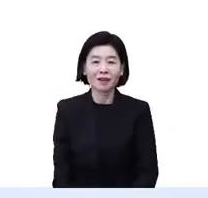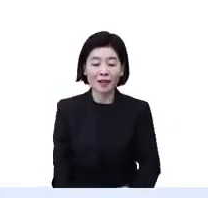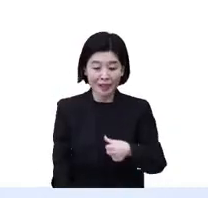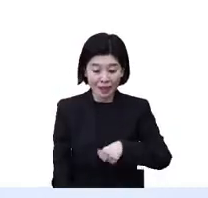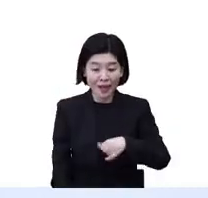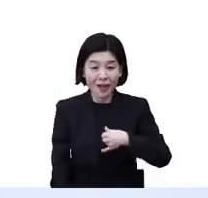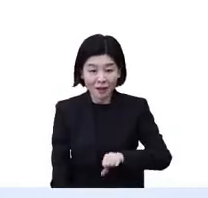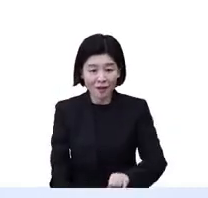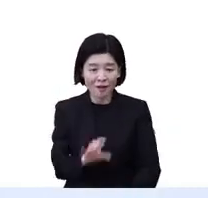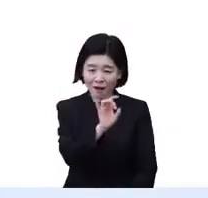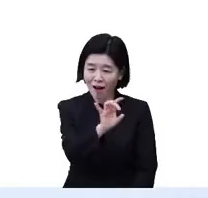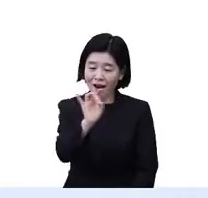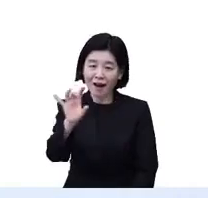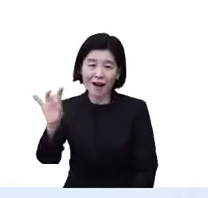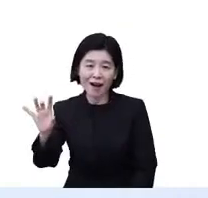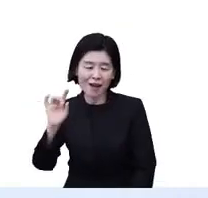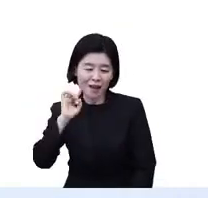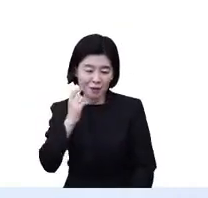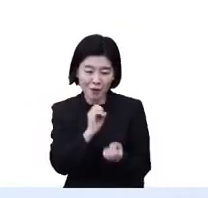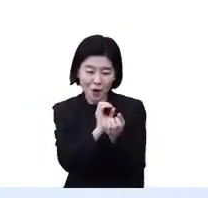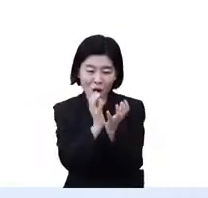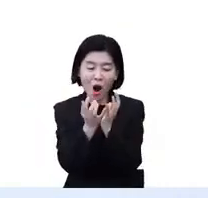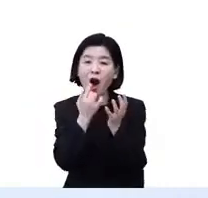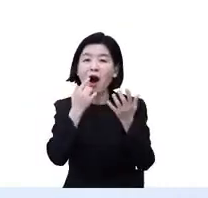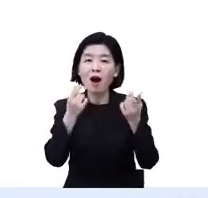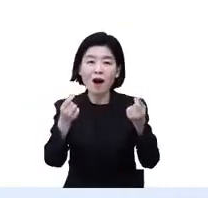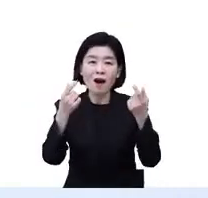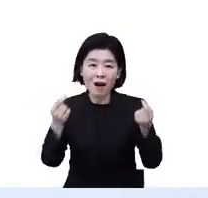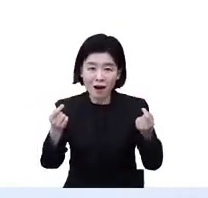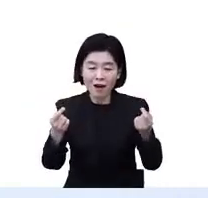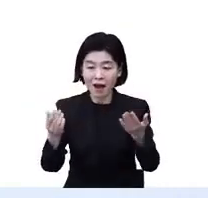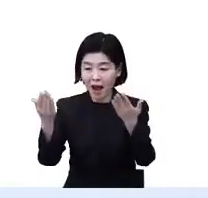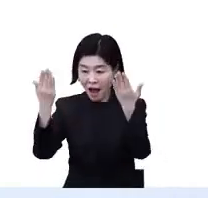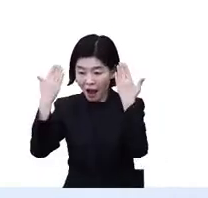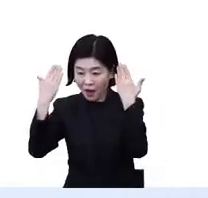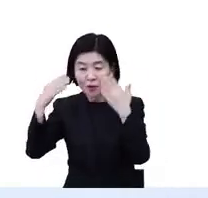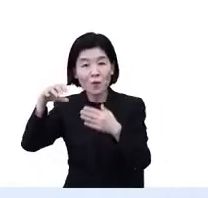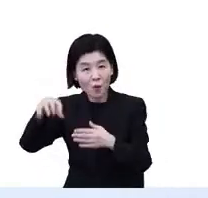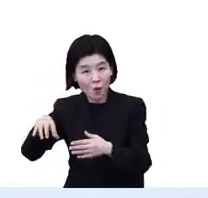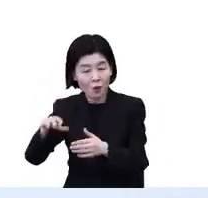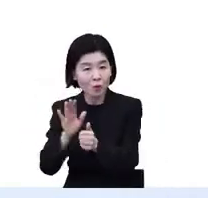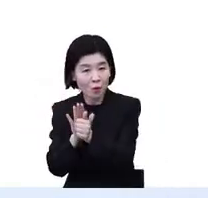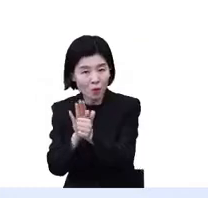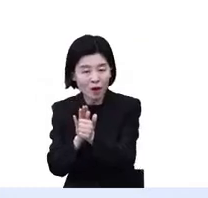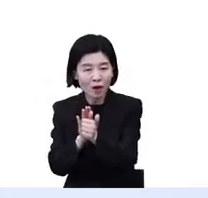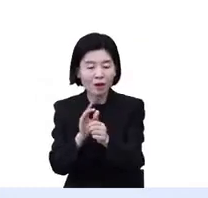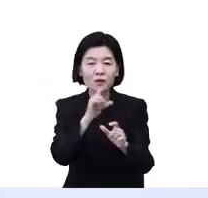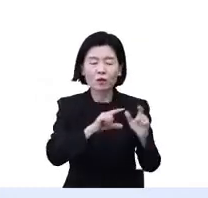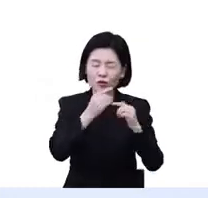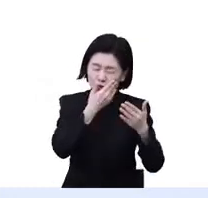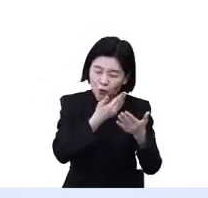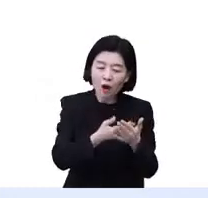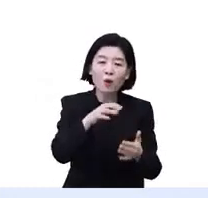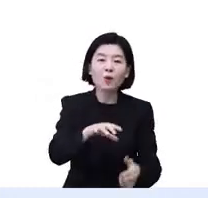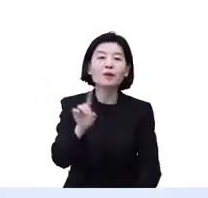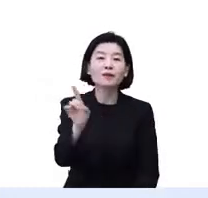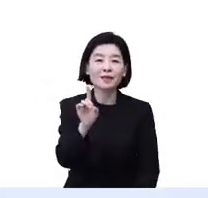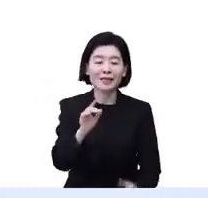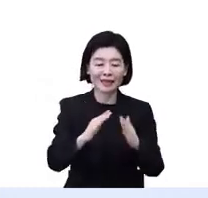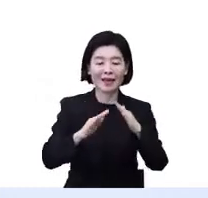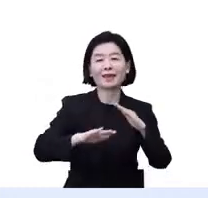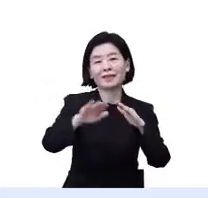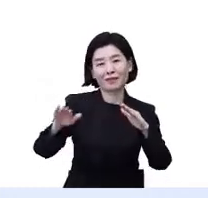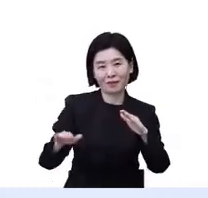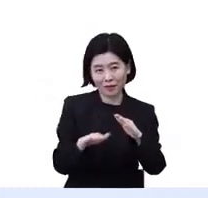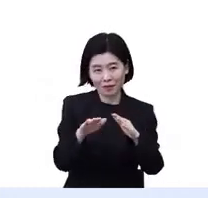모두 예쁜 꽃으로 자라날 수 있도록 우리 학교에서도 그리고 더 중요한 가정에서도 우리 아이들에게